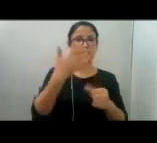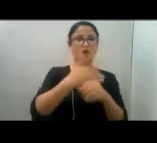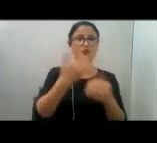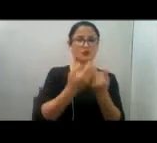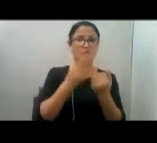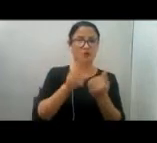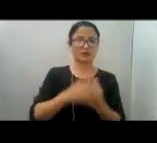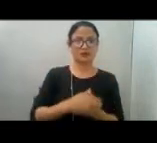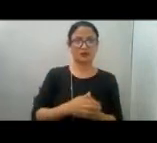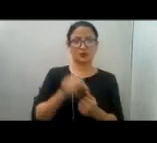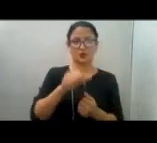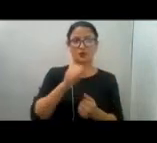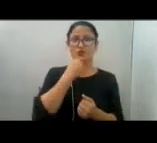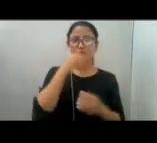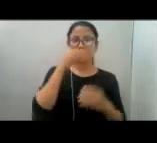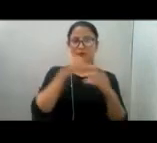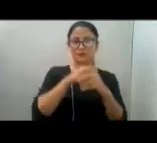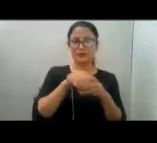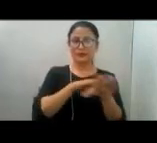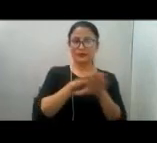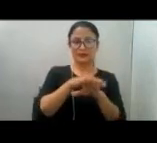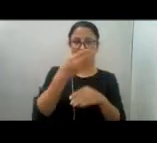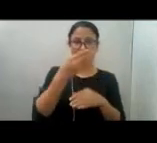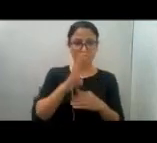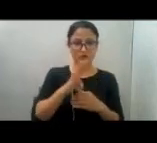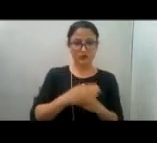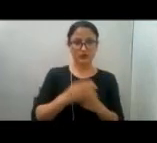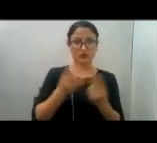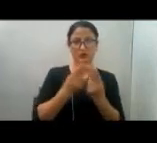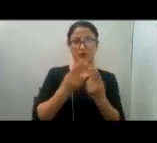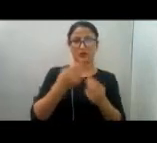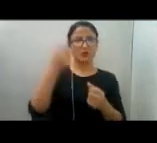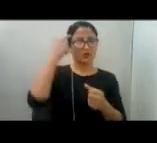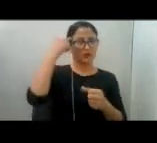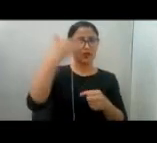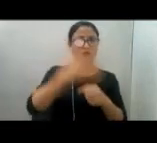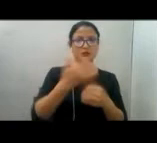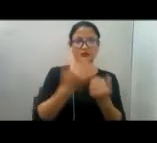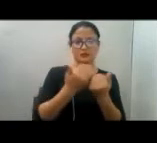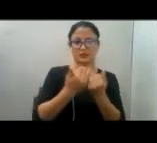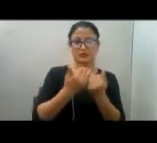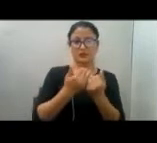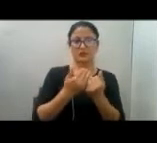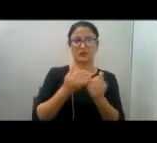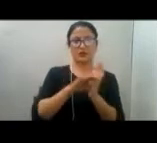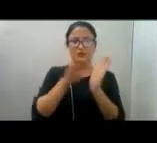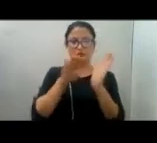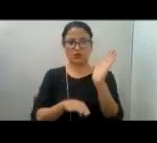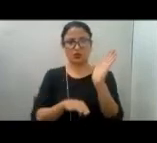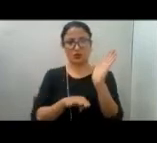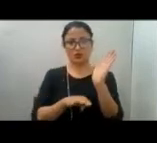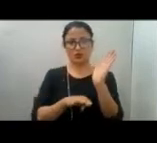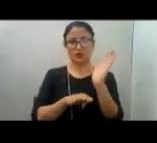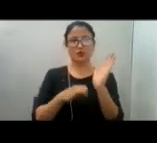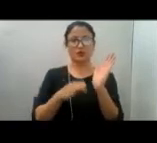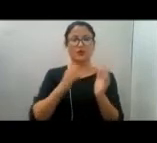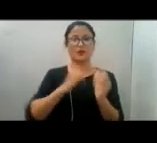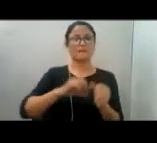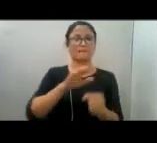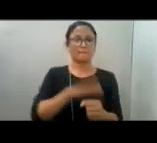अब यो उमेरमा चाहिँ अलिक धेरै हुने भएको भएर हामीले टार्गेट गरेका हो हामीले त्योभन्दा तलको